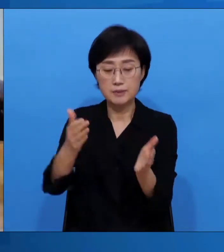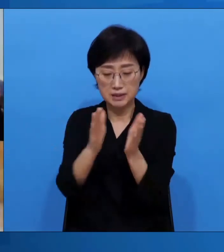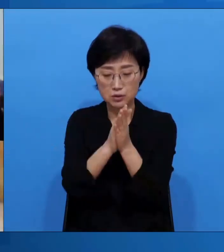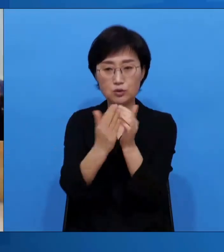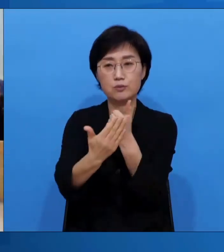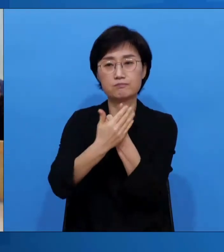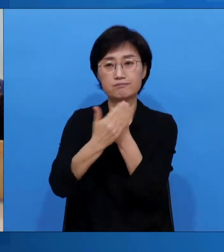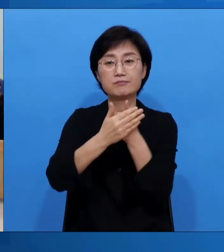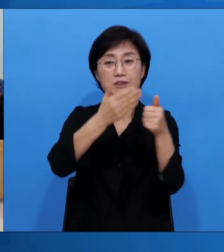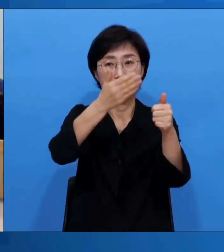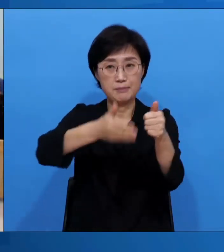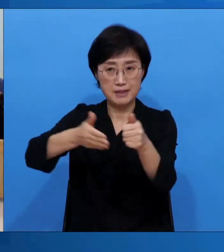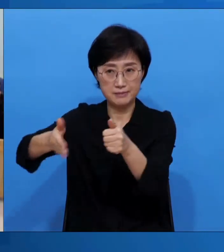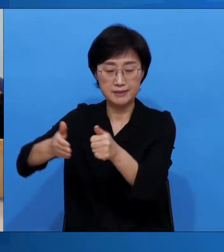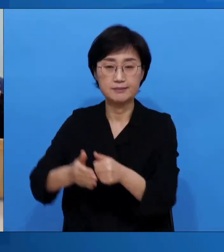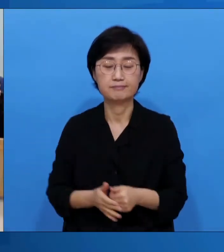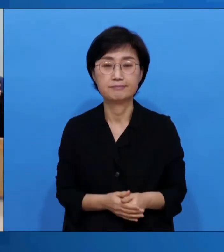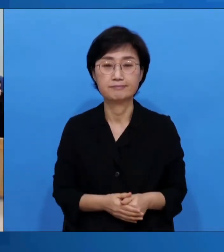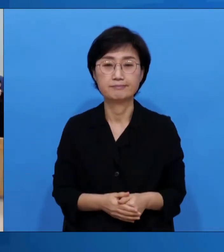바랍니다.